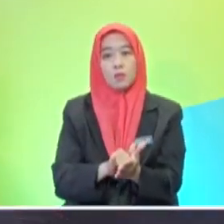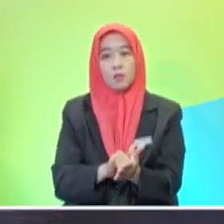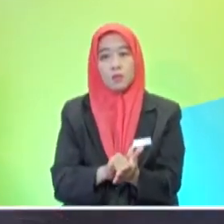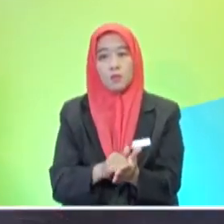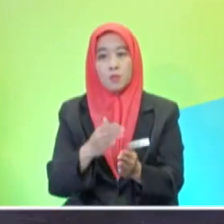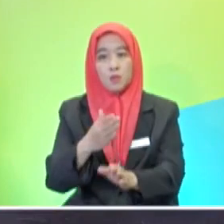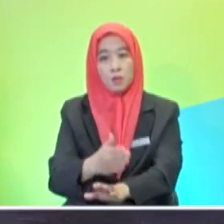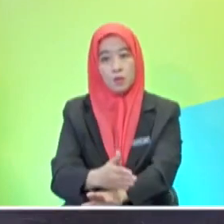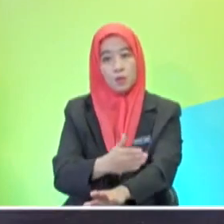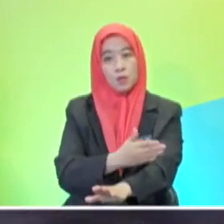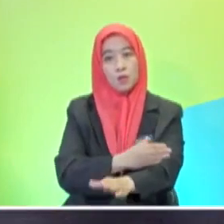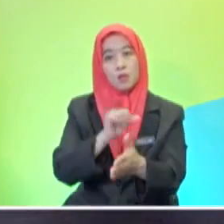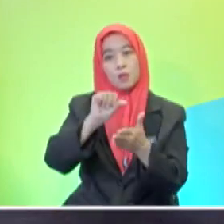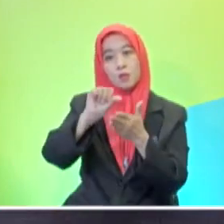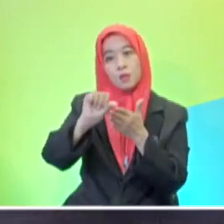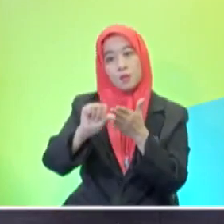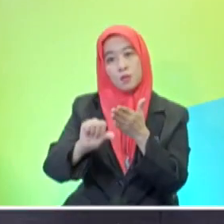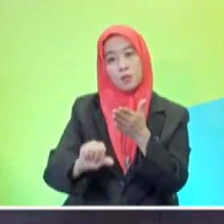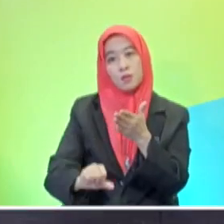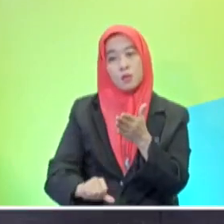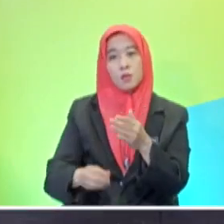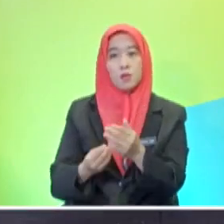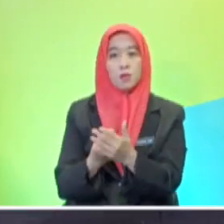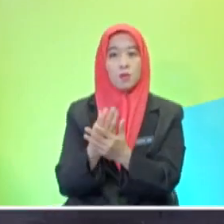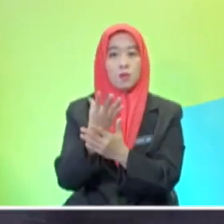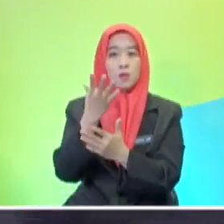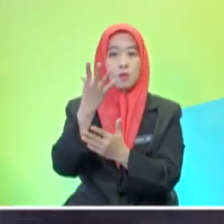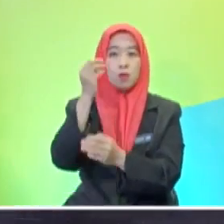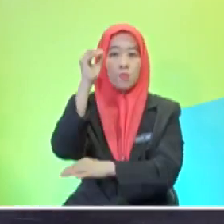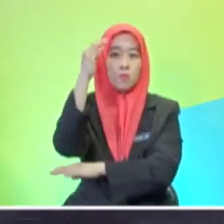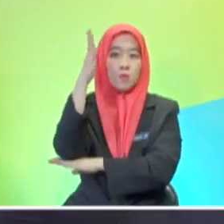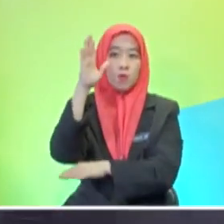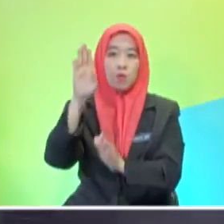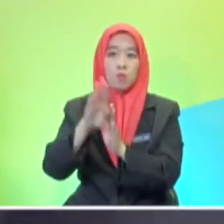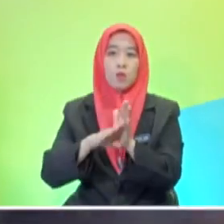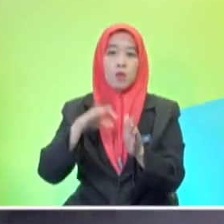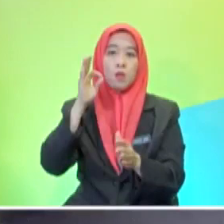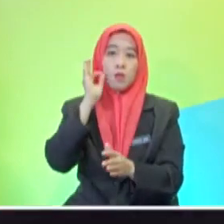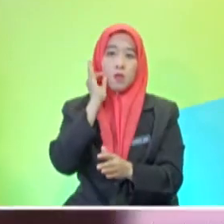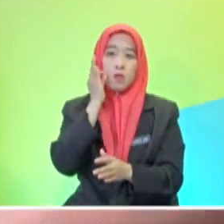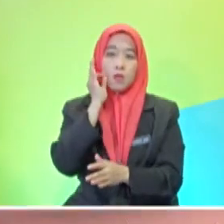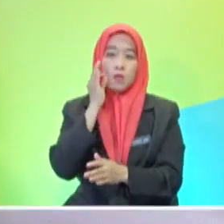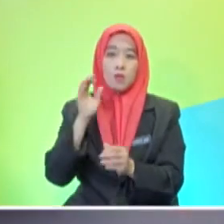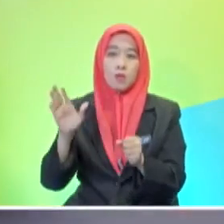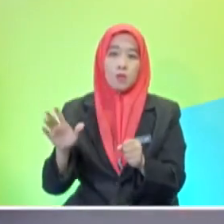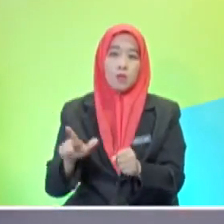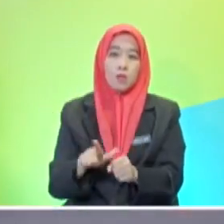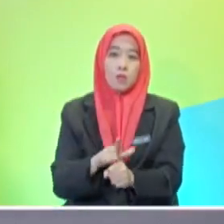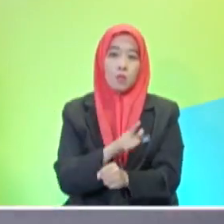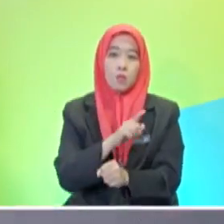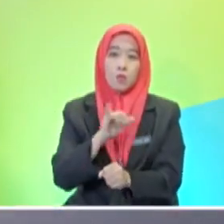peringkat terakhir, pokok berbuah sempurnalah